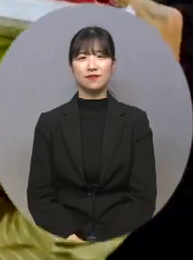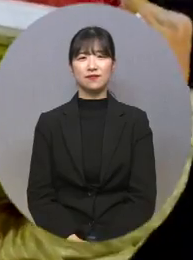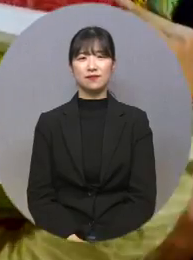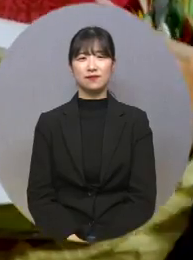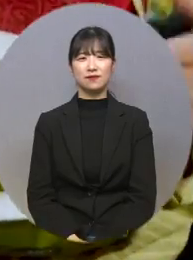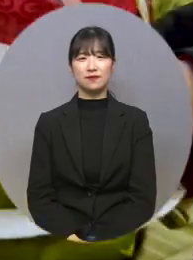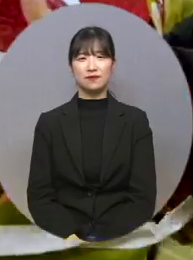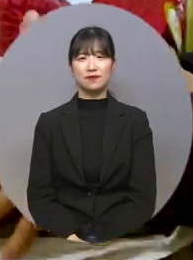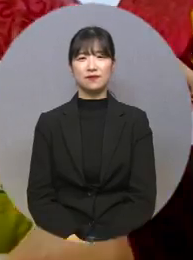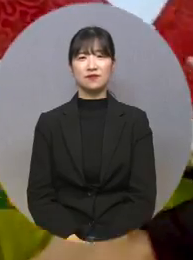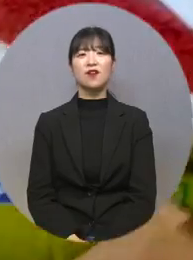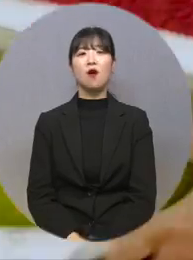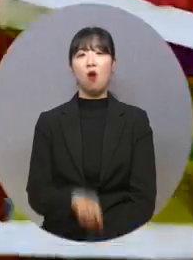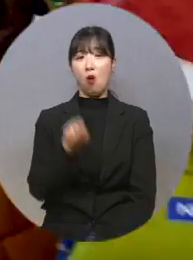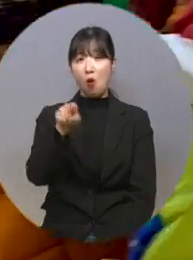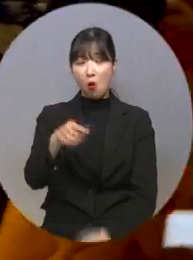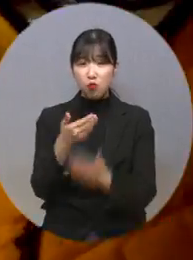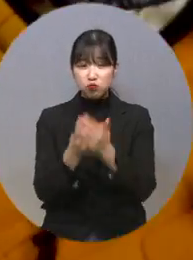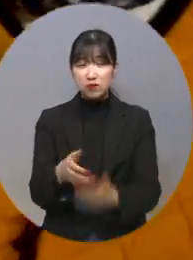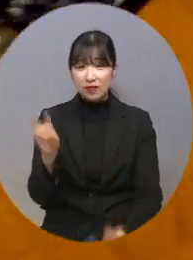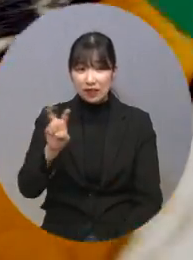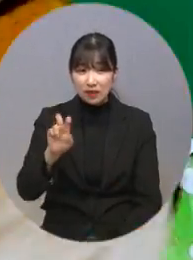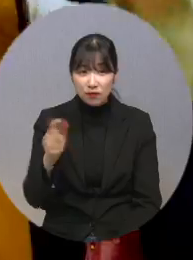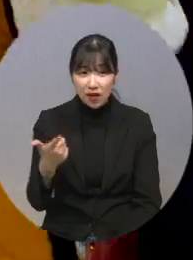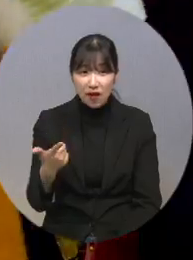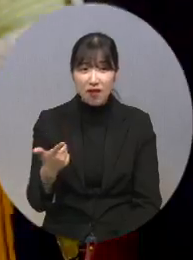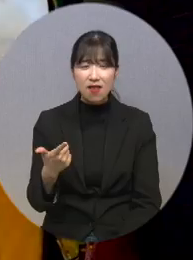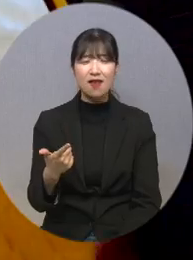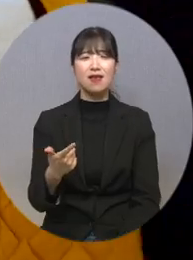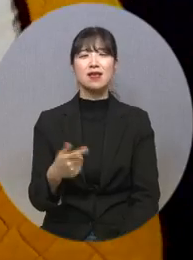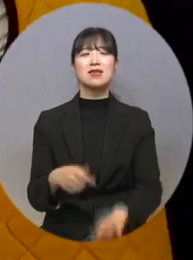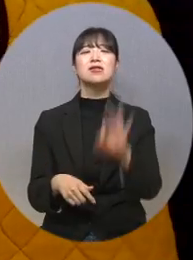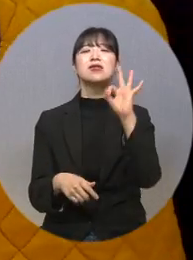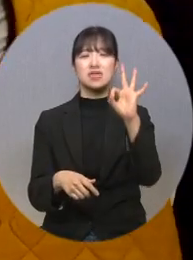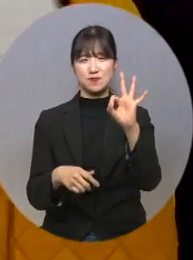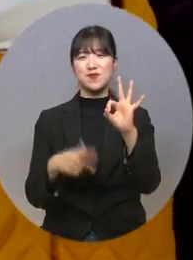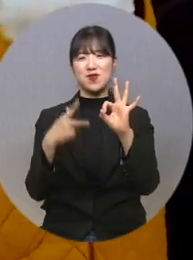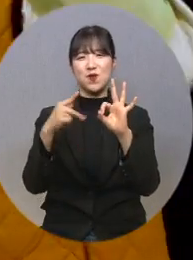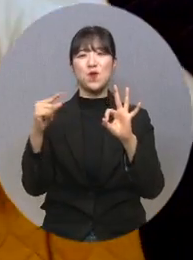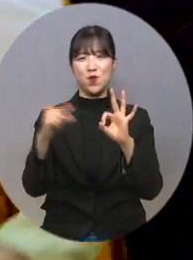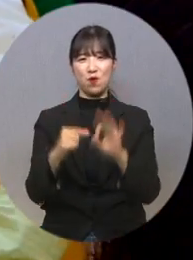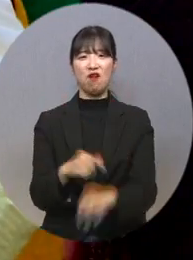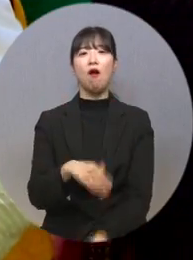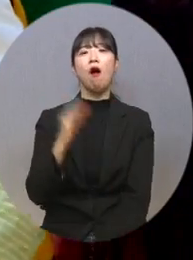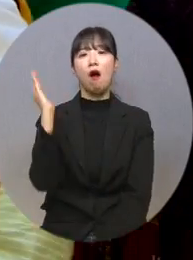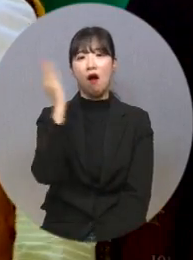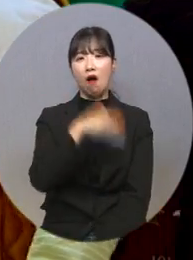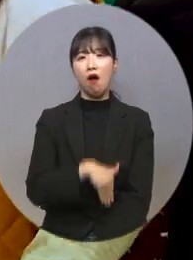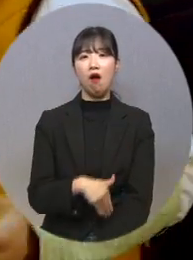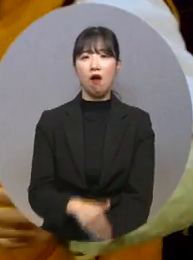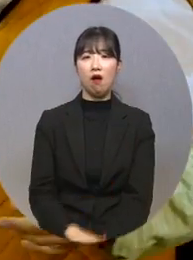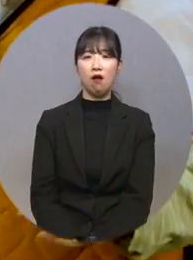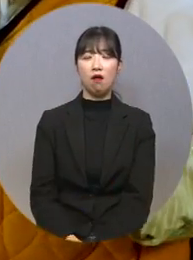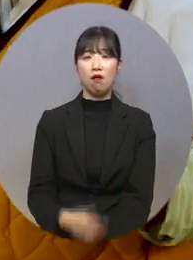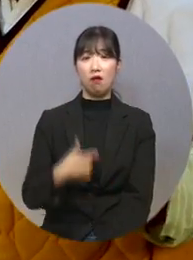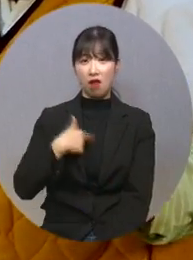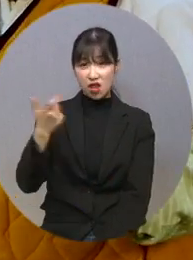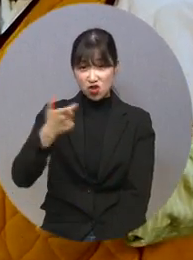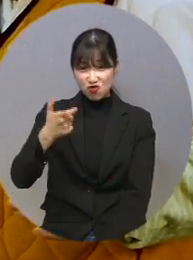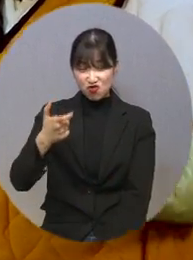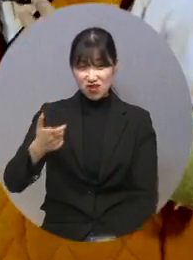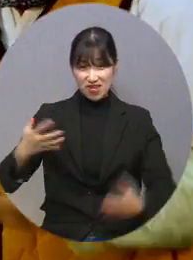야, 이게 20kg 아니야? 아 10kg인데요? 아, 이게 10kg짜리예요? 어. 네네네 10kg 여섯 개면 제가 60을 든